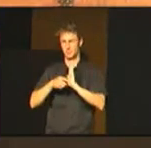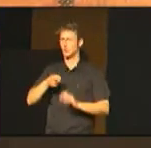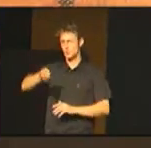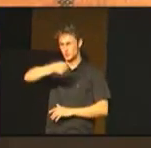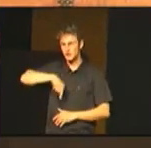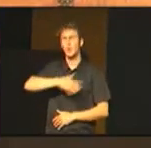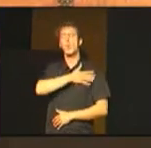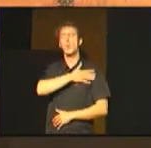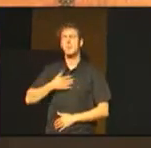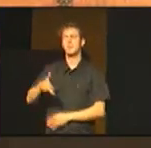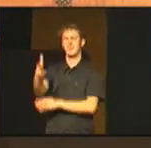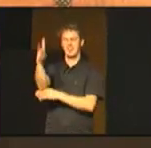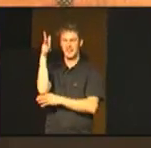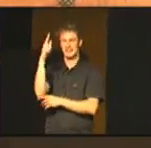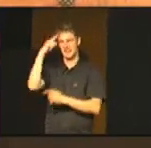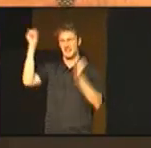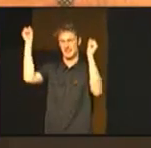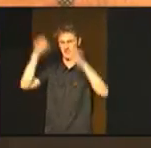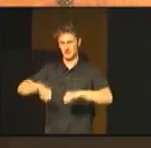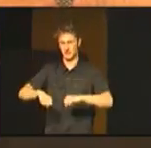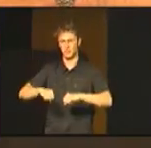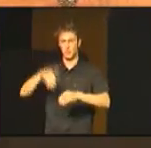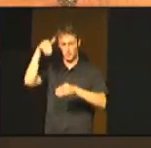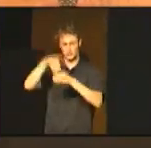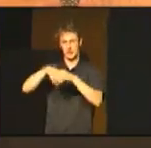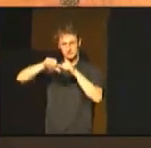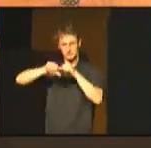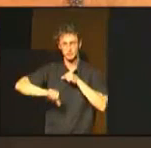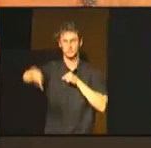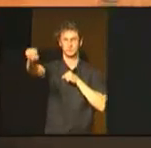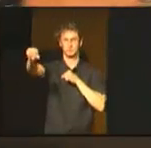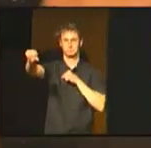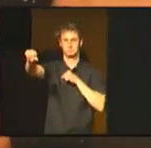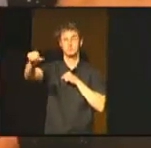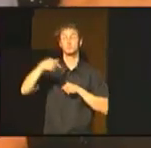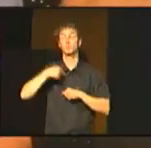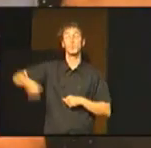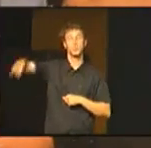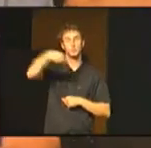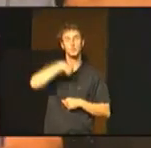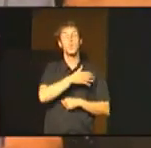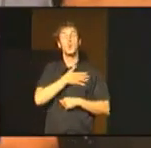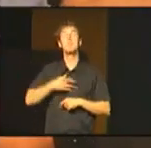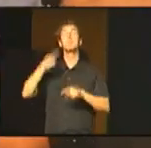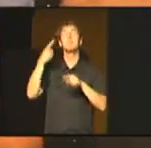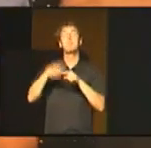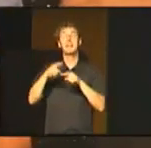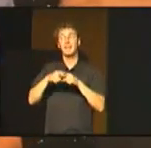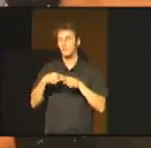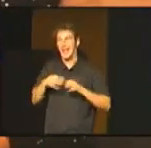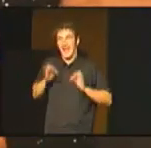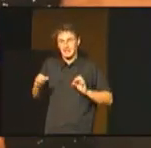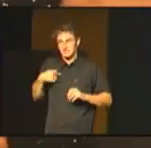exercir el nostre dret a decidir el nostre futur, i ho volem perquè sabem que aquest és el